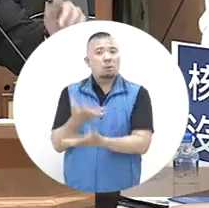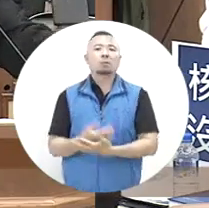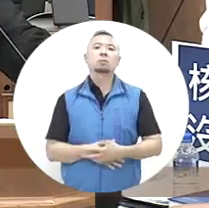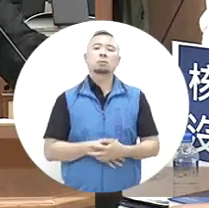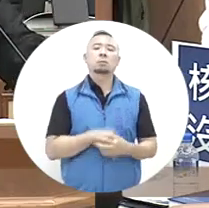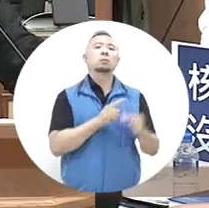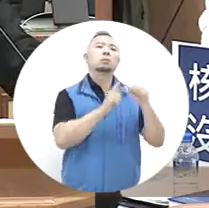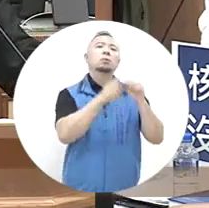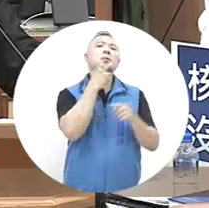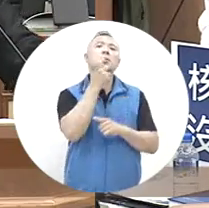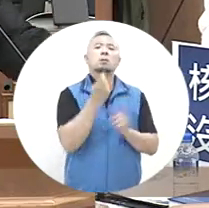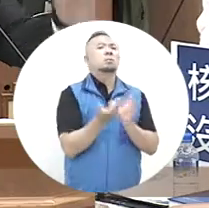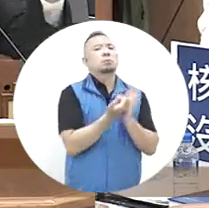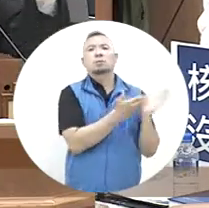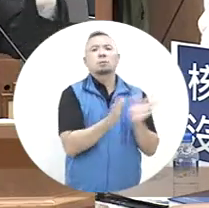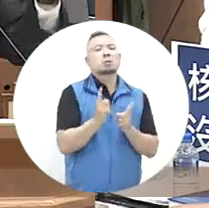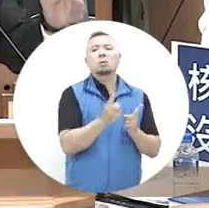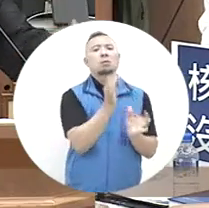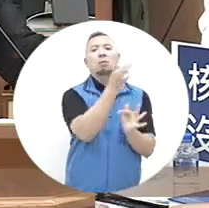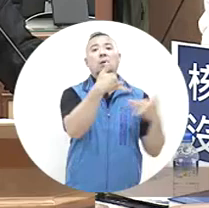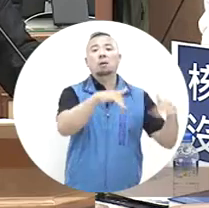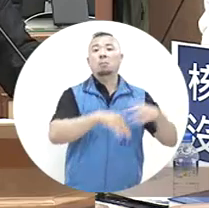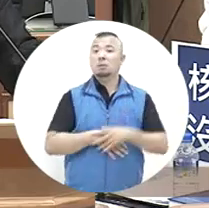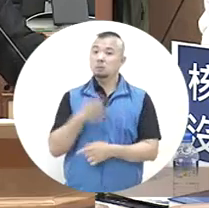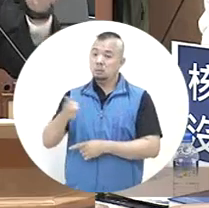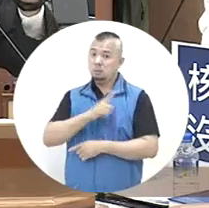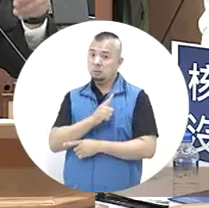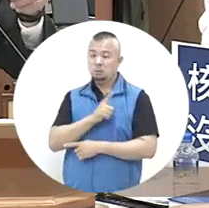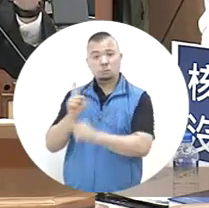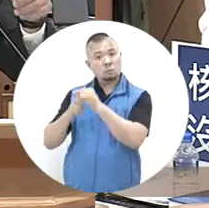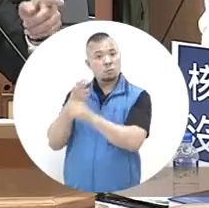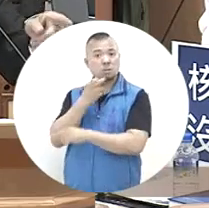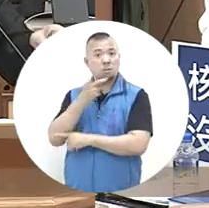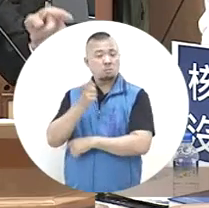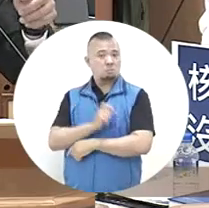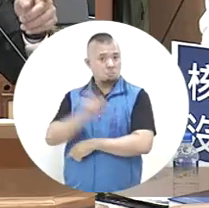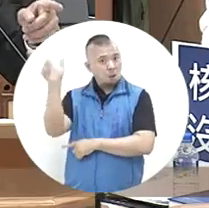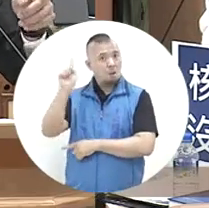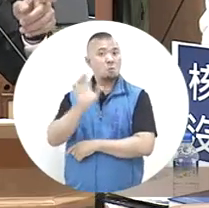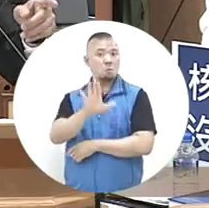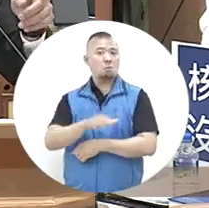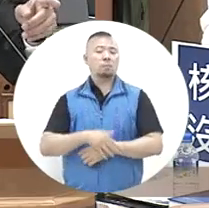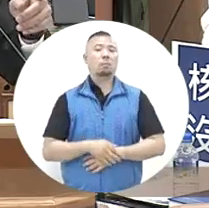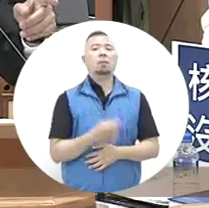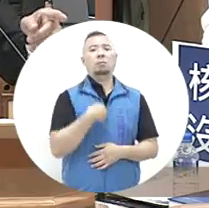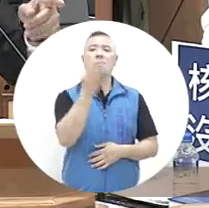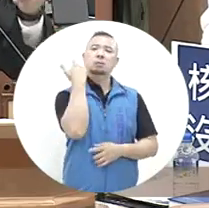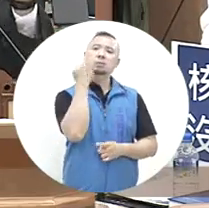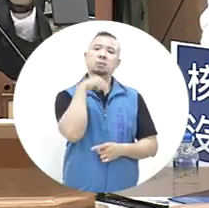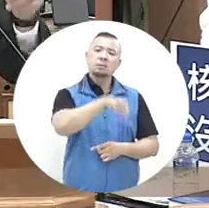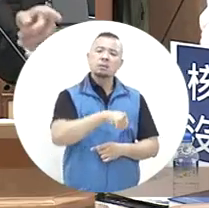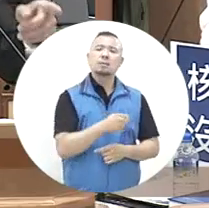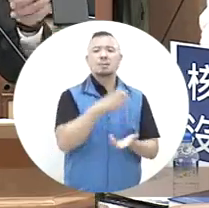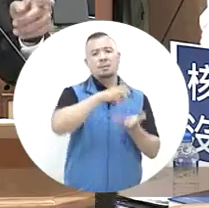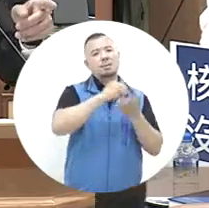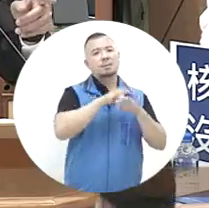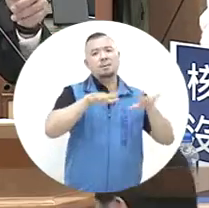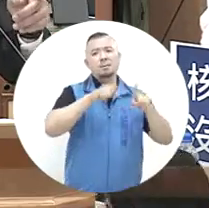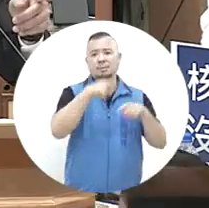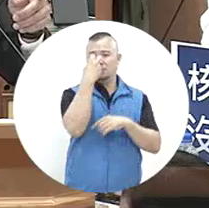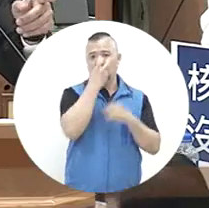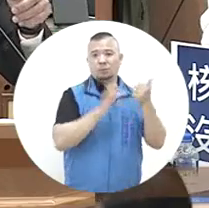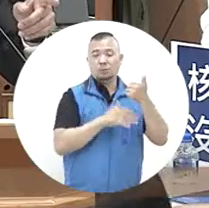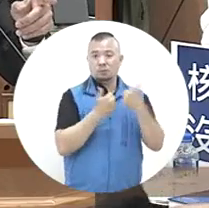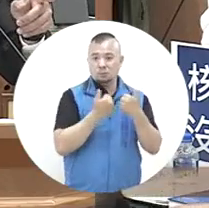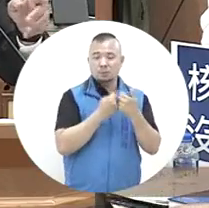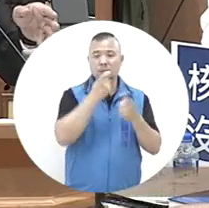理好。 那你有更好的处理办法吗？ 所以。当时我在开核安监督委员会，就需要台电